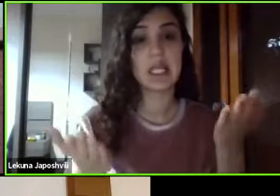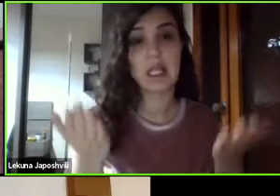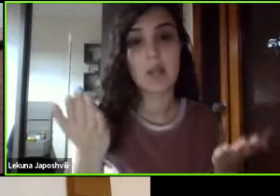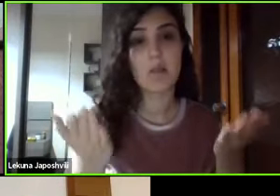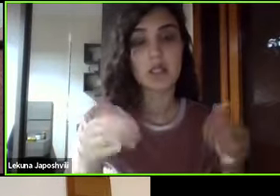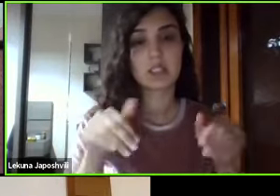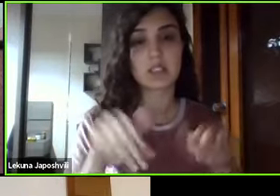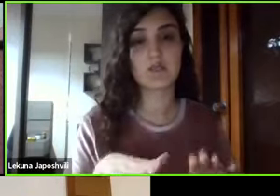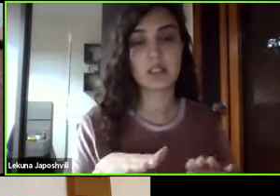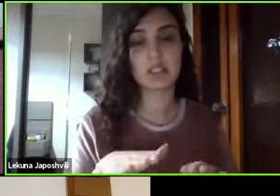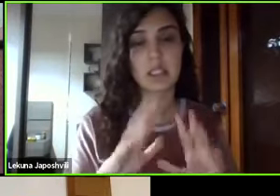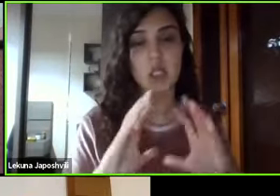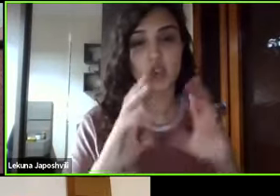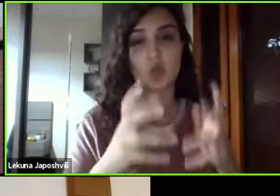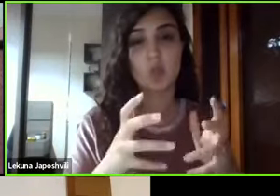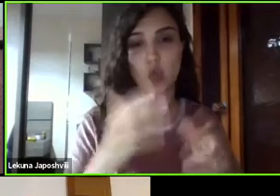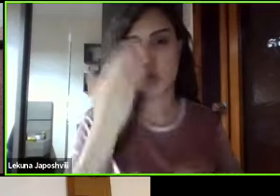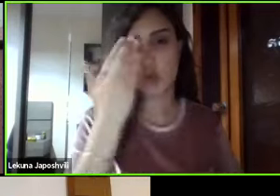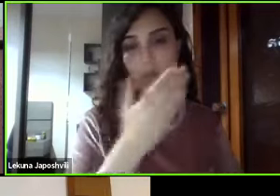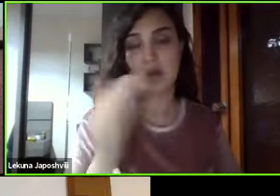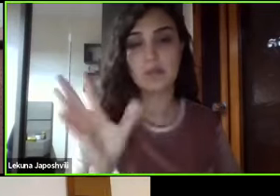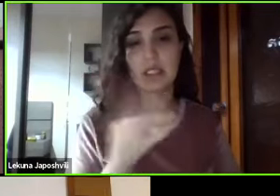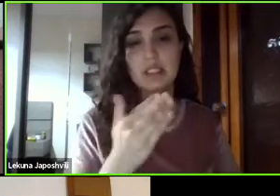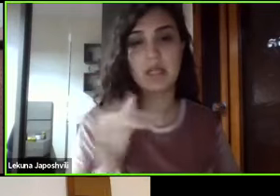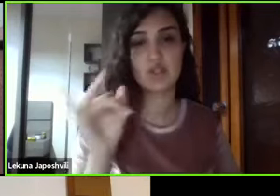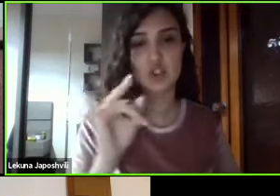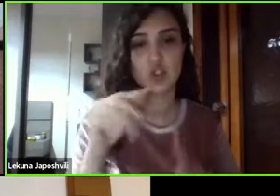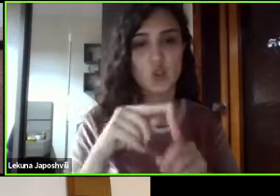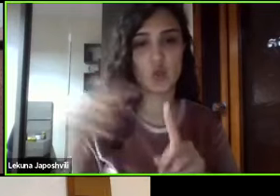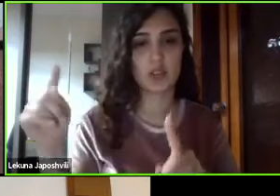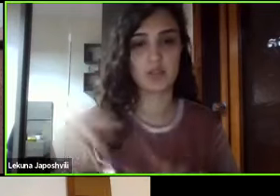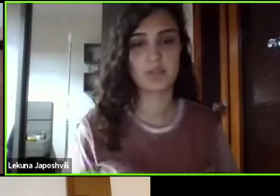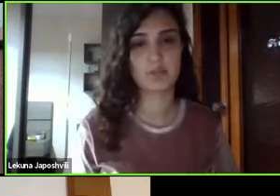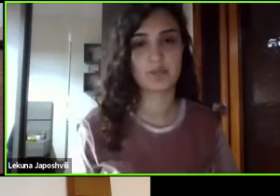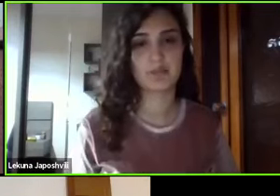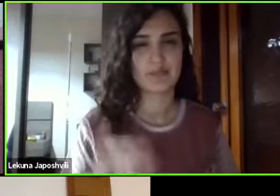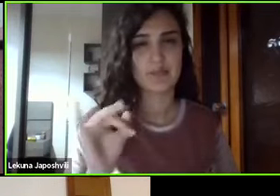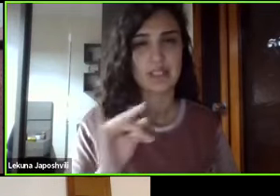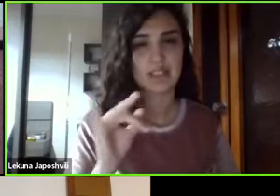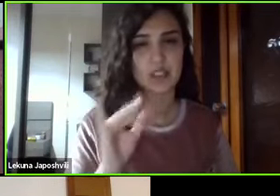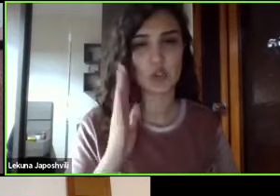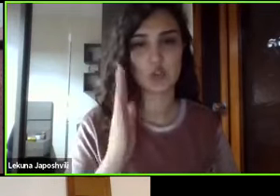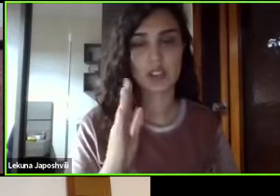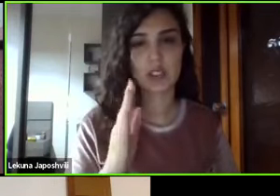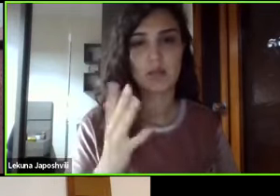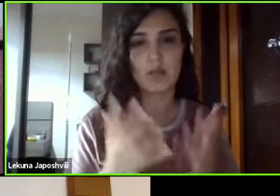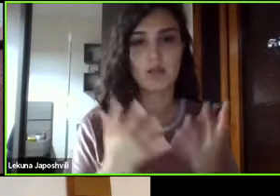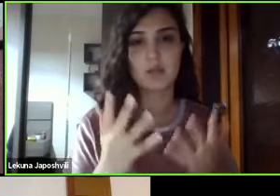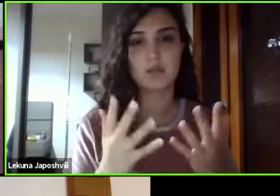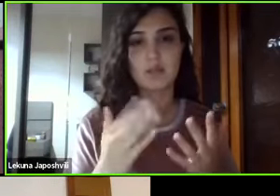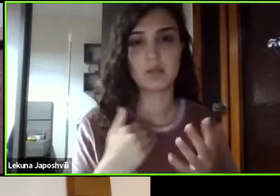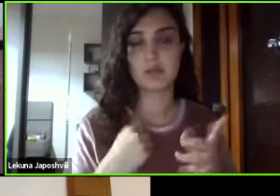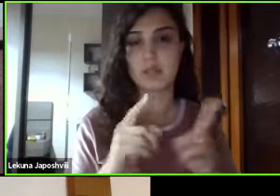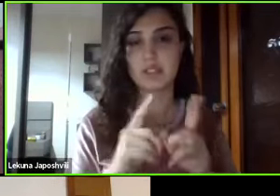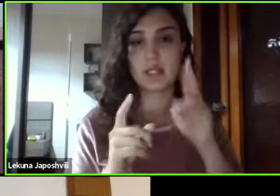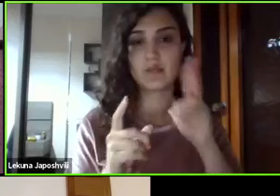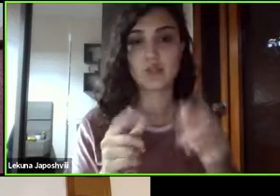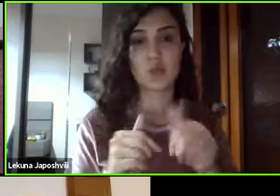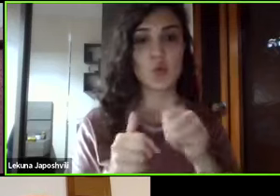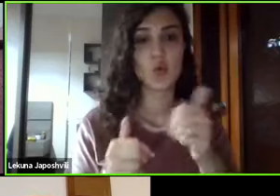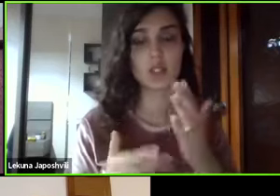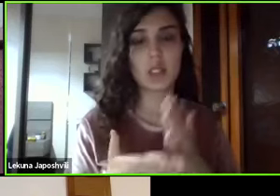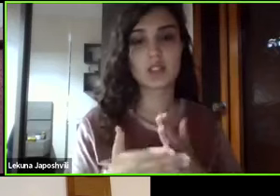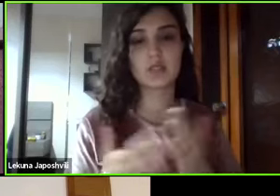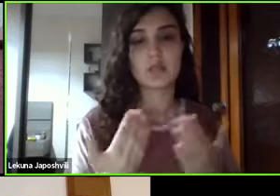წყვეტს კაცობრიობა მთელი თავის ისტორია. საინტერესო იქნება ალბათ, მეც არ ვიცი როგორია